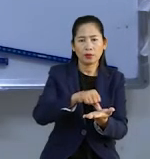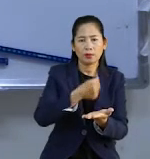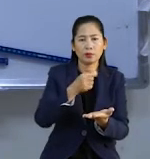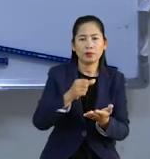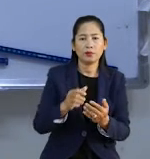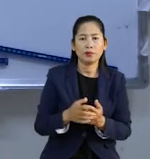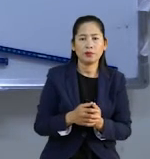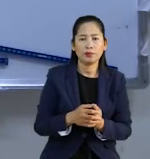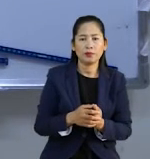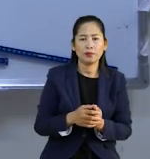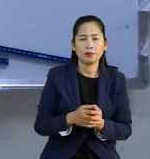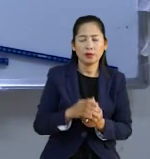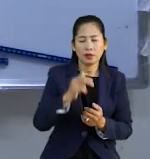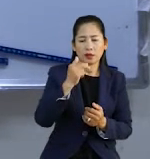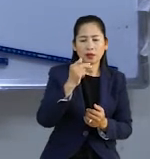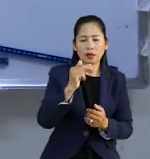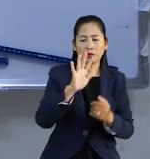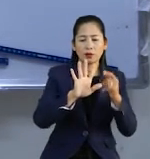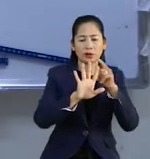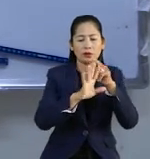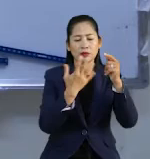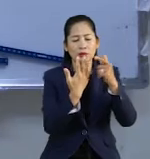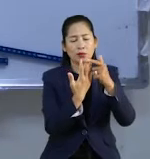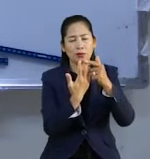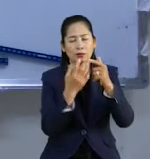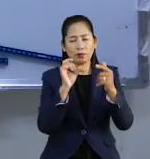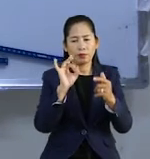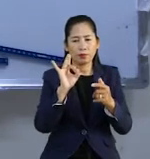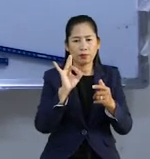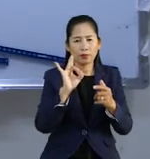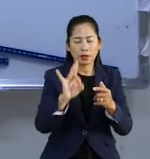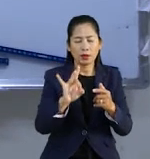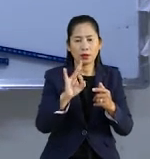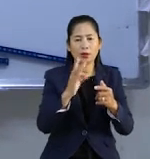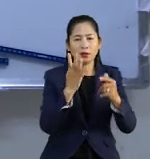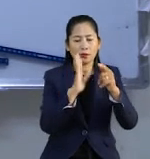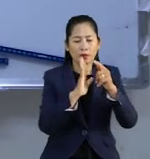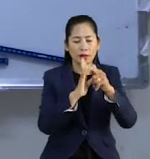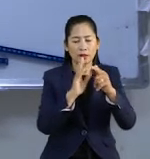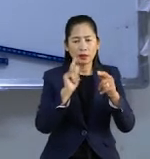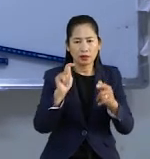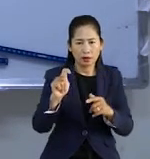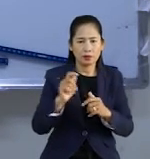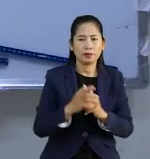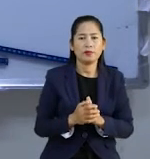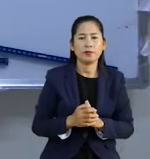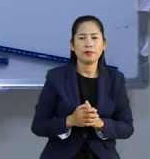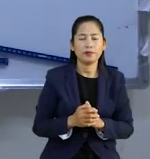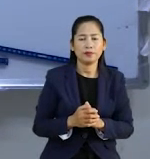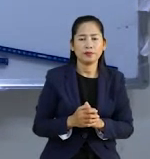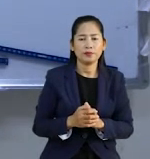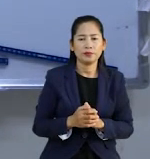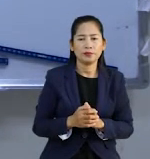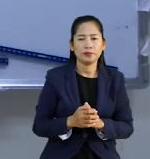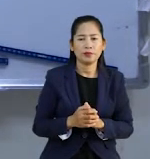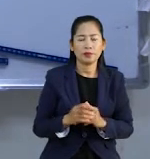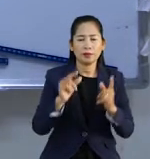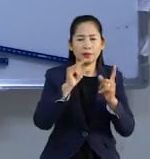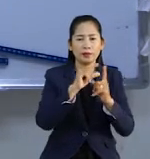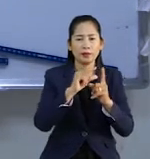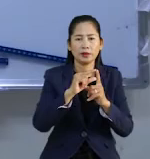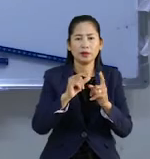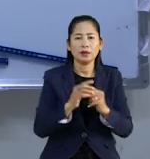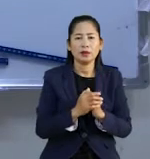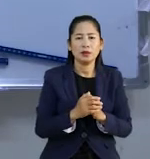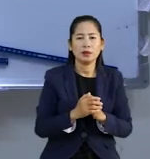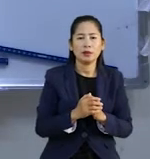ตดาสระอ้อมปอผัดเลอนังโรต้มปอบาดให้นักปีไอเตียด